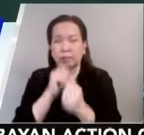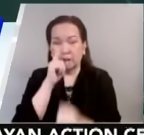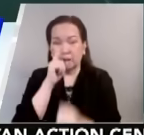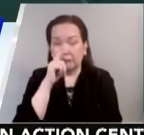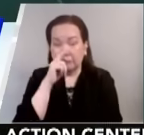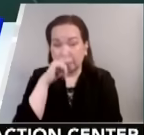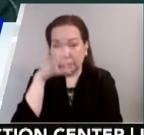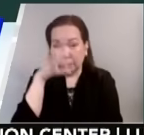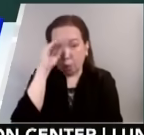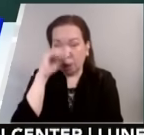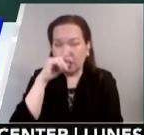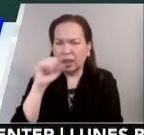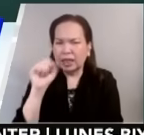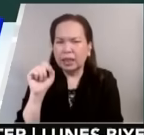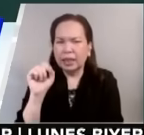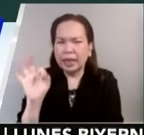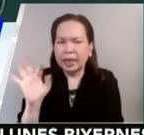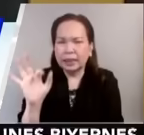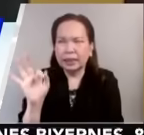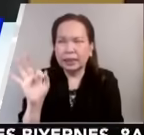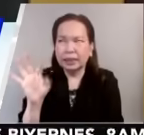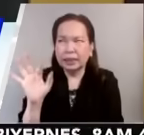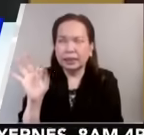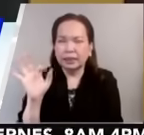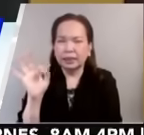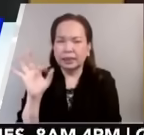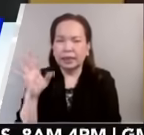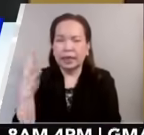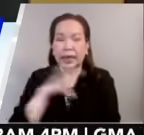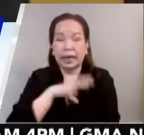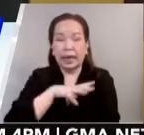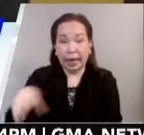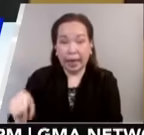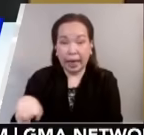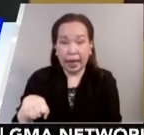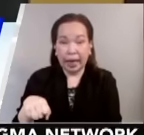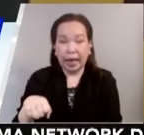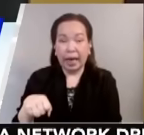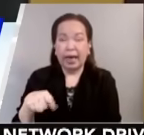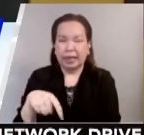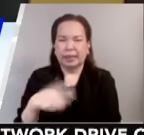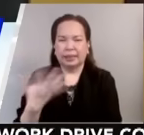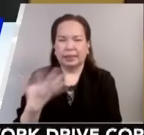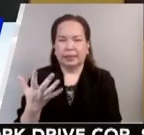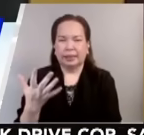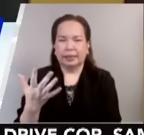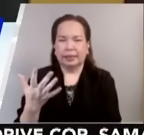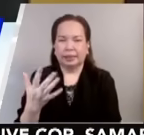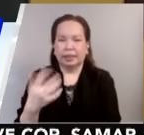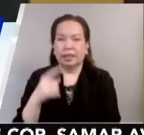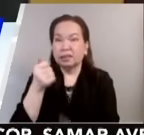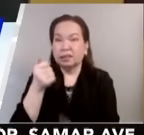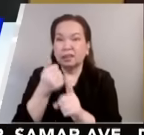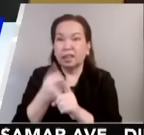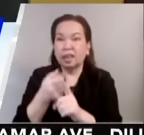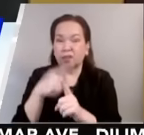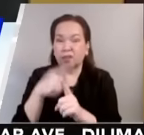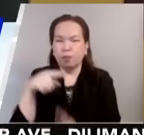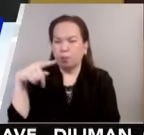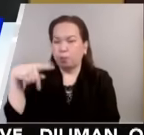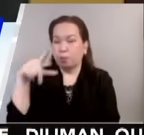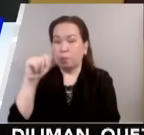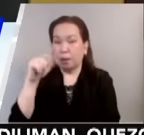na kinailangang putulan ng kamay siya yung mismong nagpapaputok plapla ang naka-cast ng